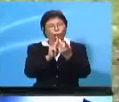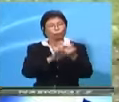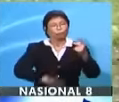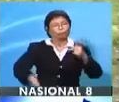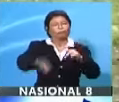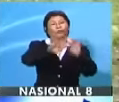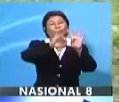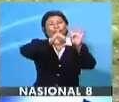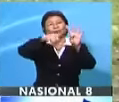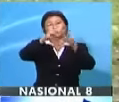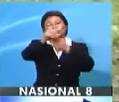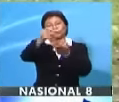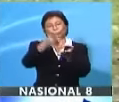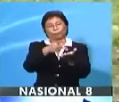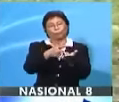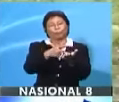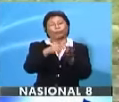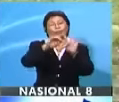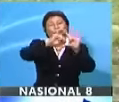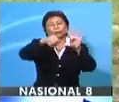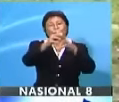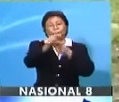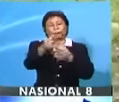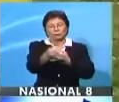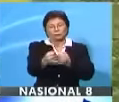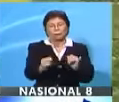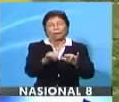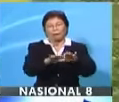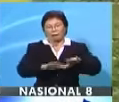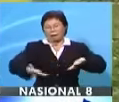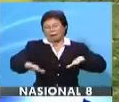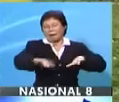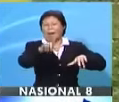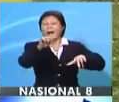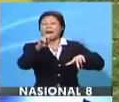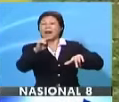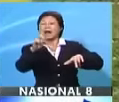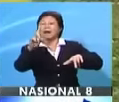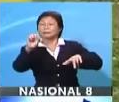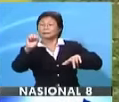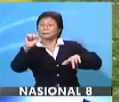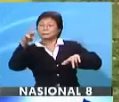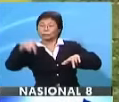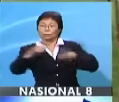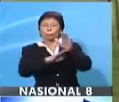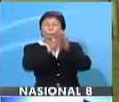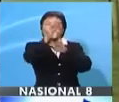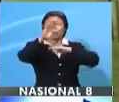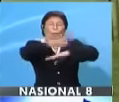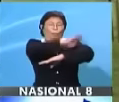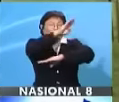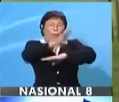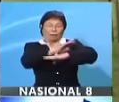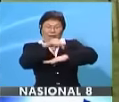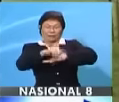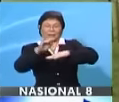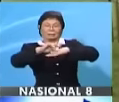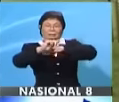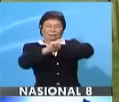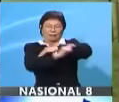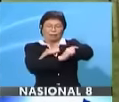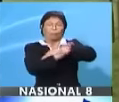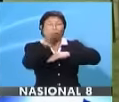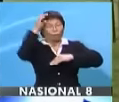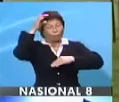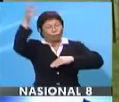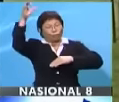Kira-kira RM4 juta diperuntukkan Jabatan Lanskap Negara untuk membangunkan Taman Awam Bukit Lagi ini. Taman dibangunkan dengan